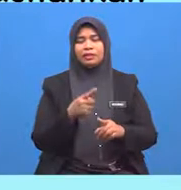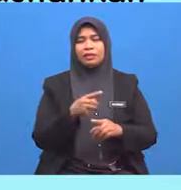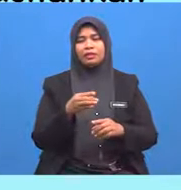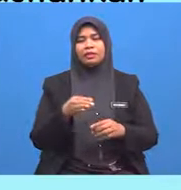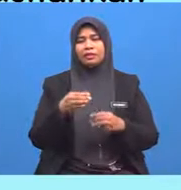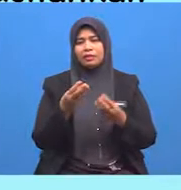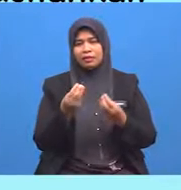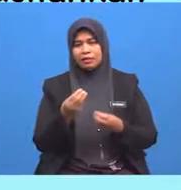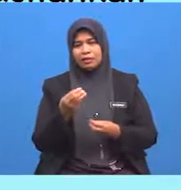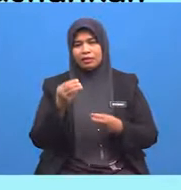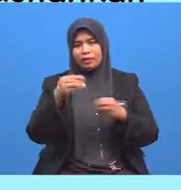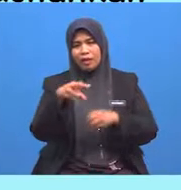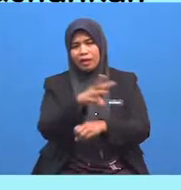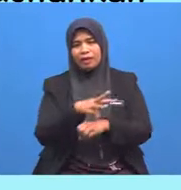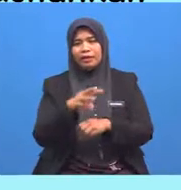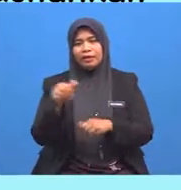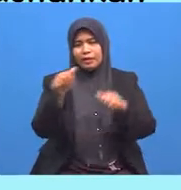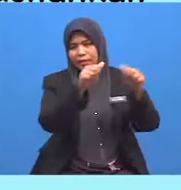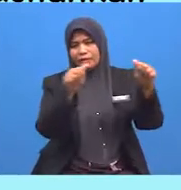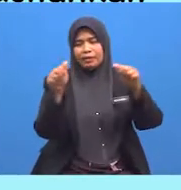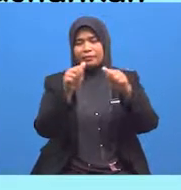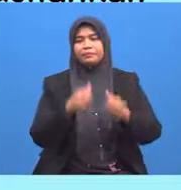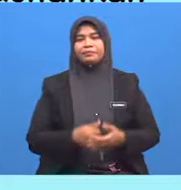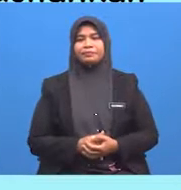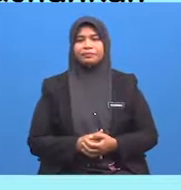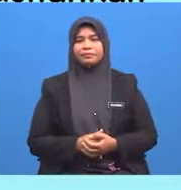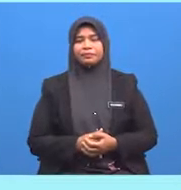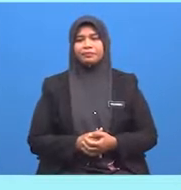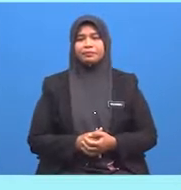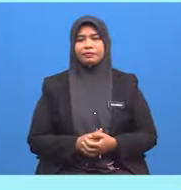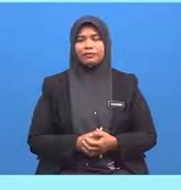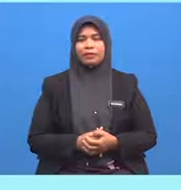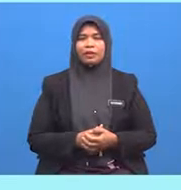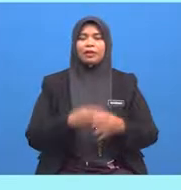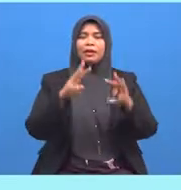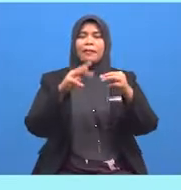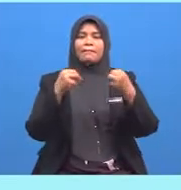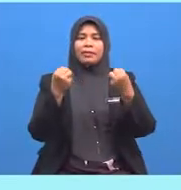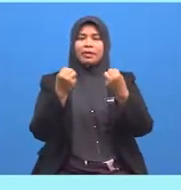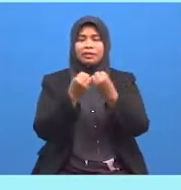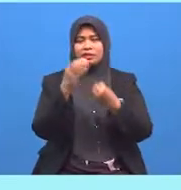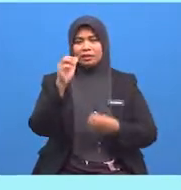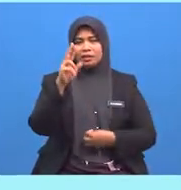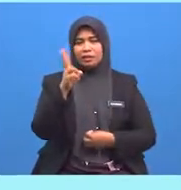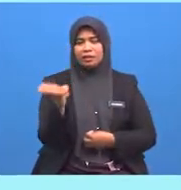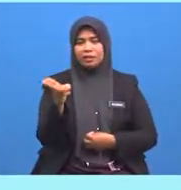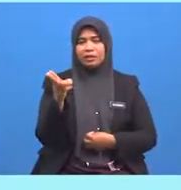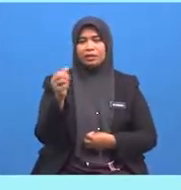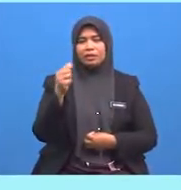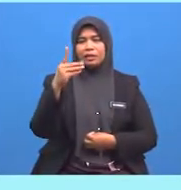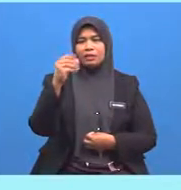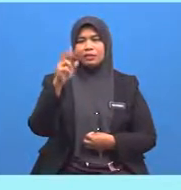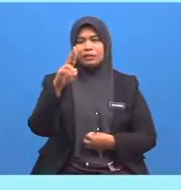kan atau Kausa selamat dari kobyla Rain masyarakat hodori yaitu masyarakat